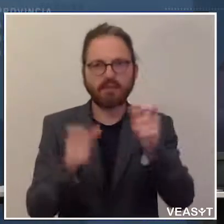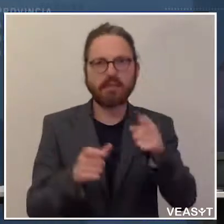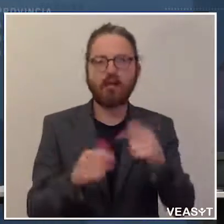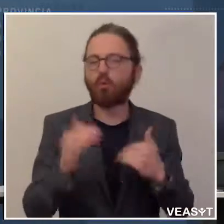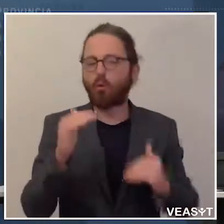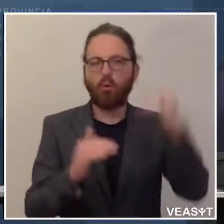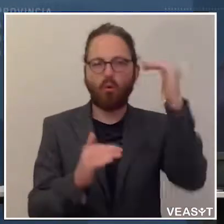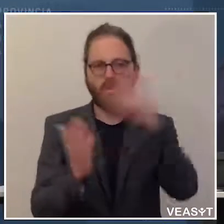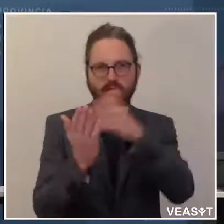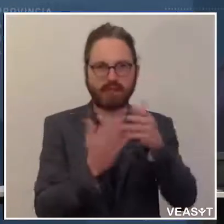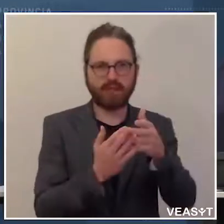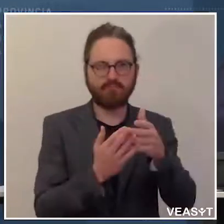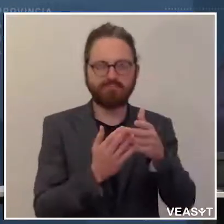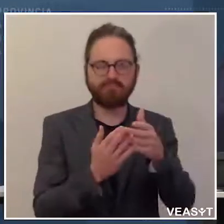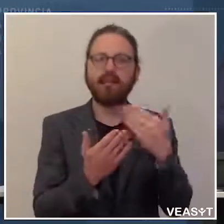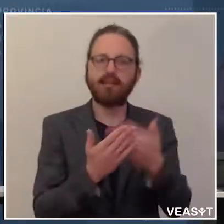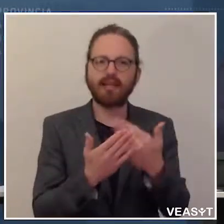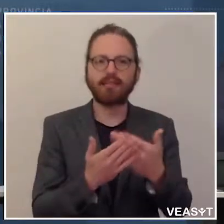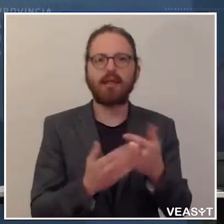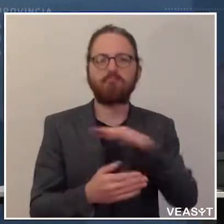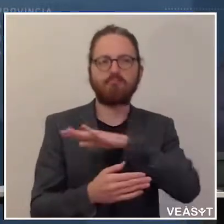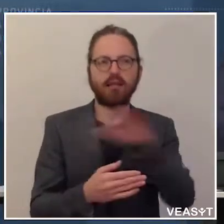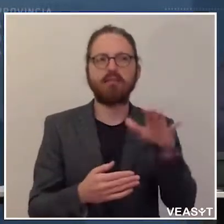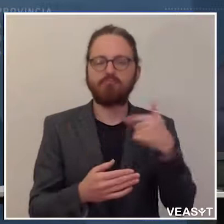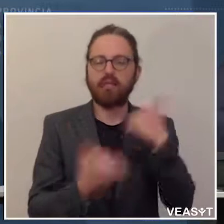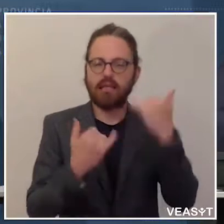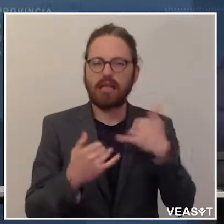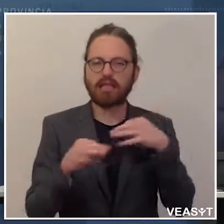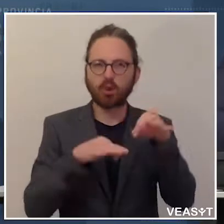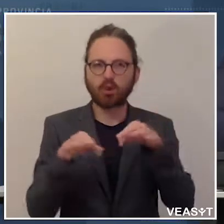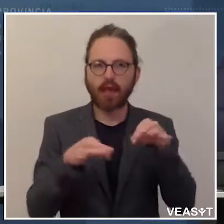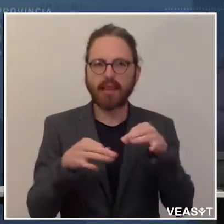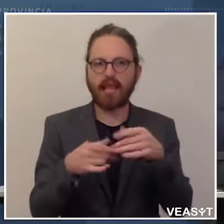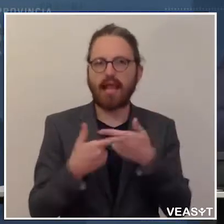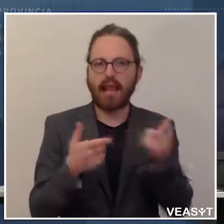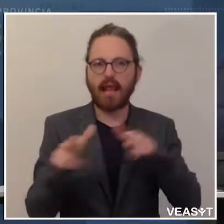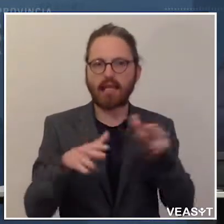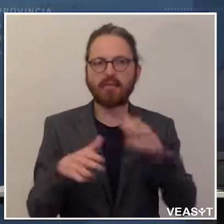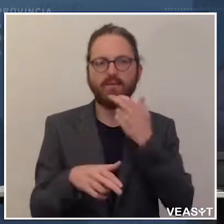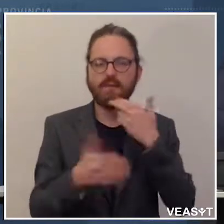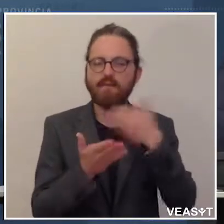contest test test da sista contrastate guinness